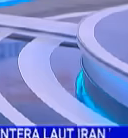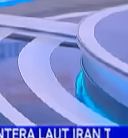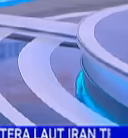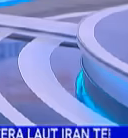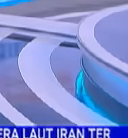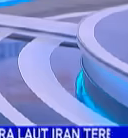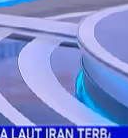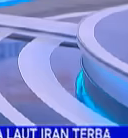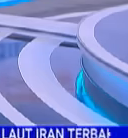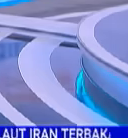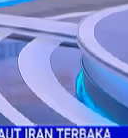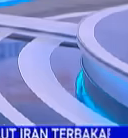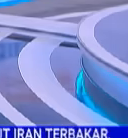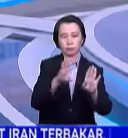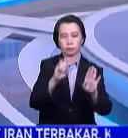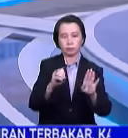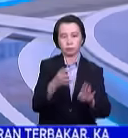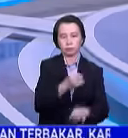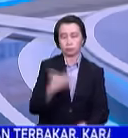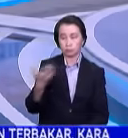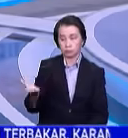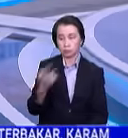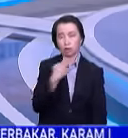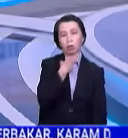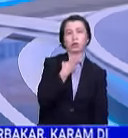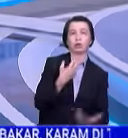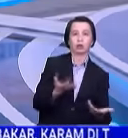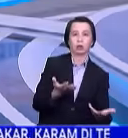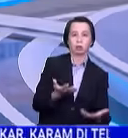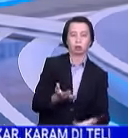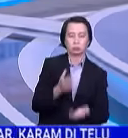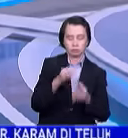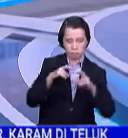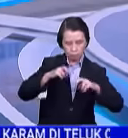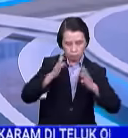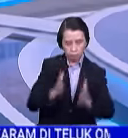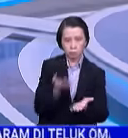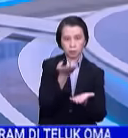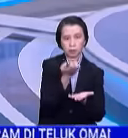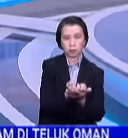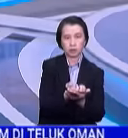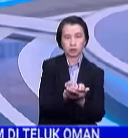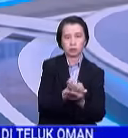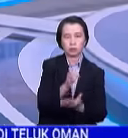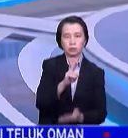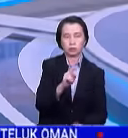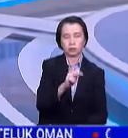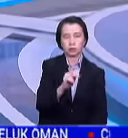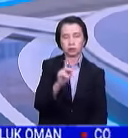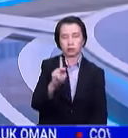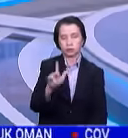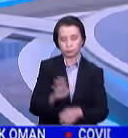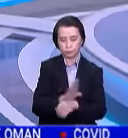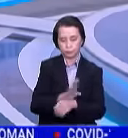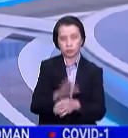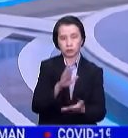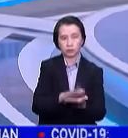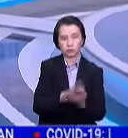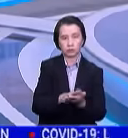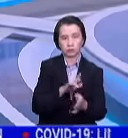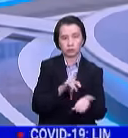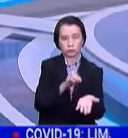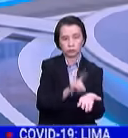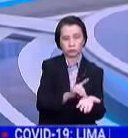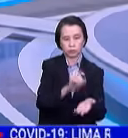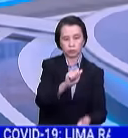sepenuhnya golongan B40 dan mereka yang terjejas. Menurut penganalisis ekonomi Uni KL Business School, Profesor Madya